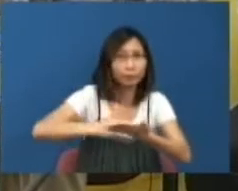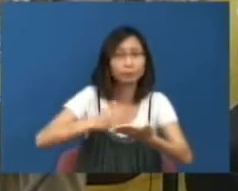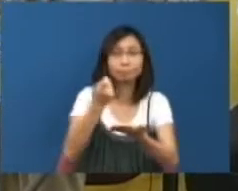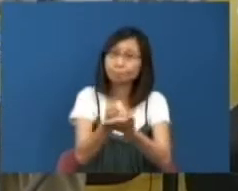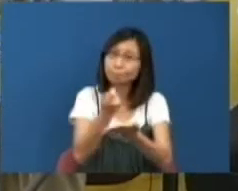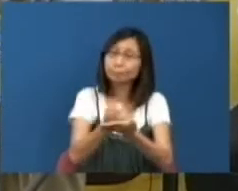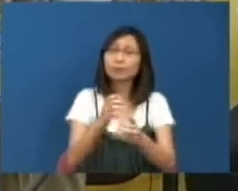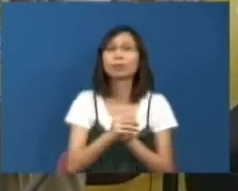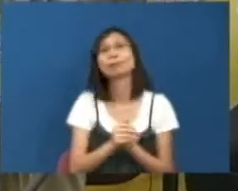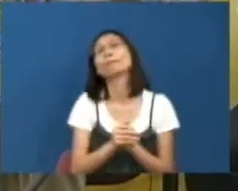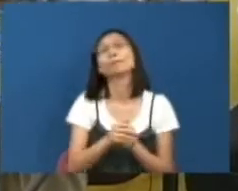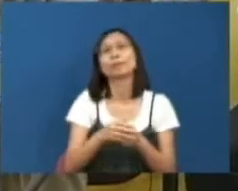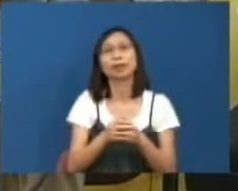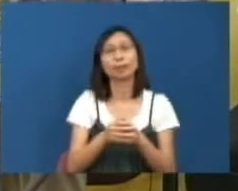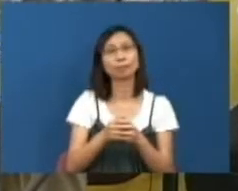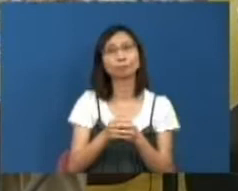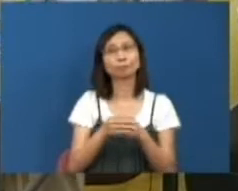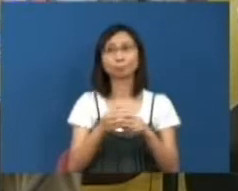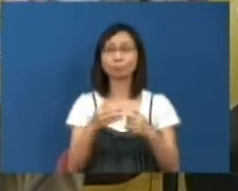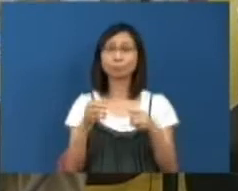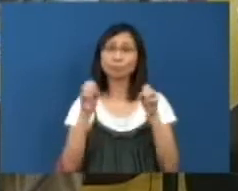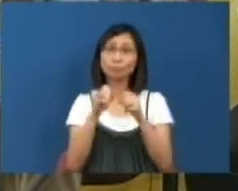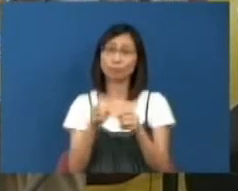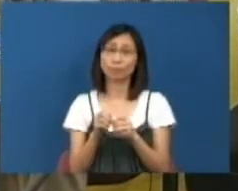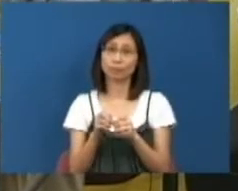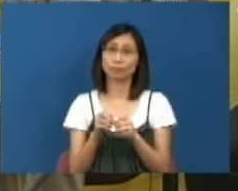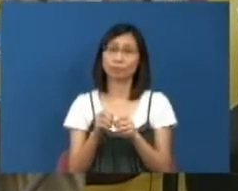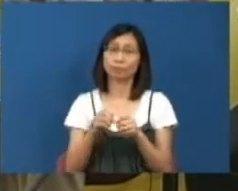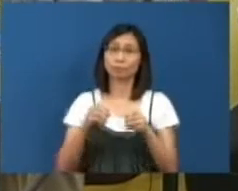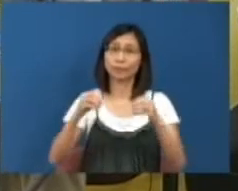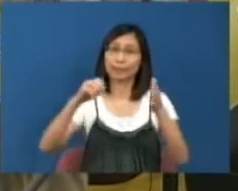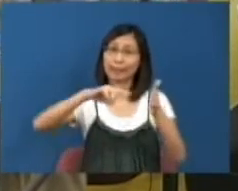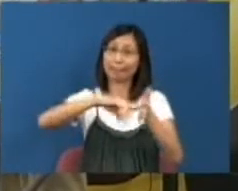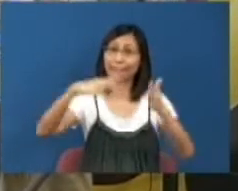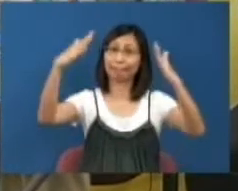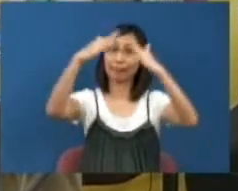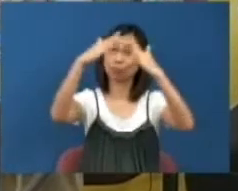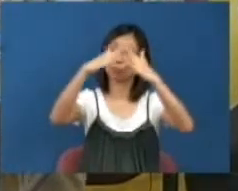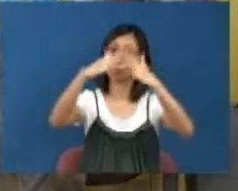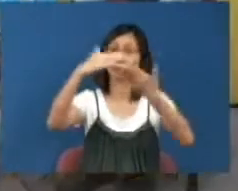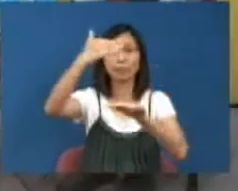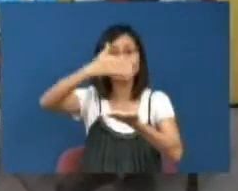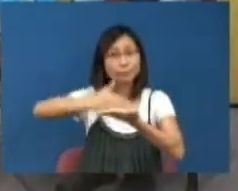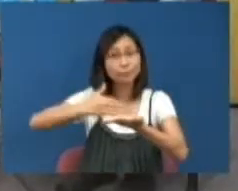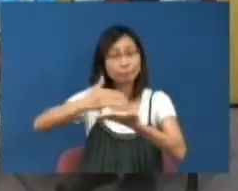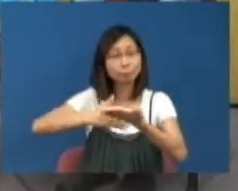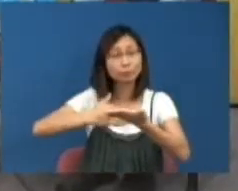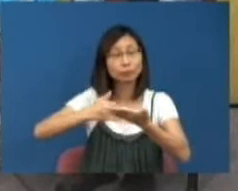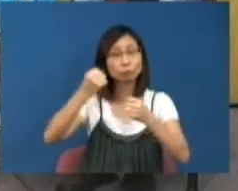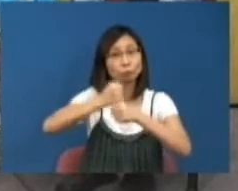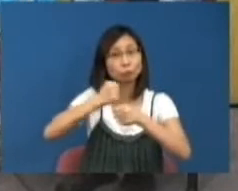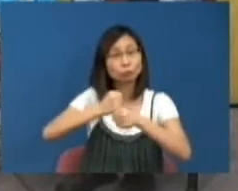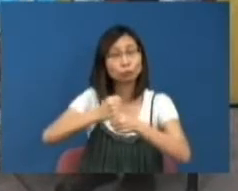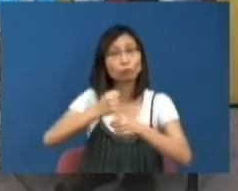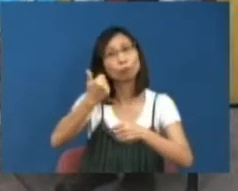嗰個機器咧都得以保養得好啲啦。就不是話預禁於徵嗰種情況咧， 即係呢一種做法咧，好